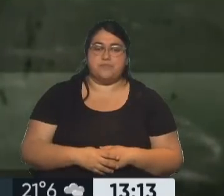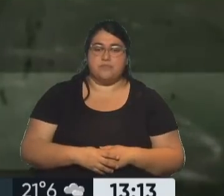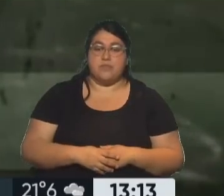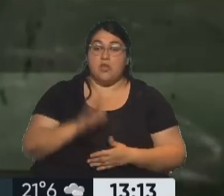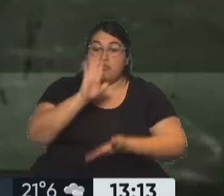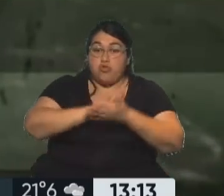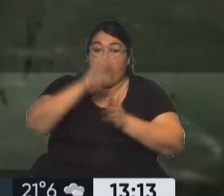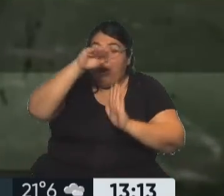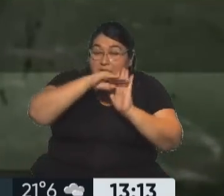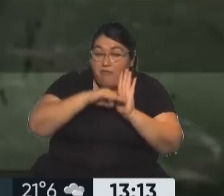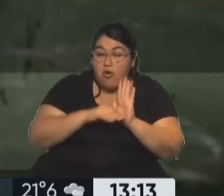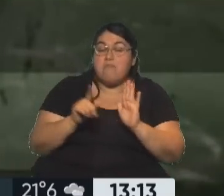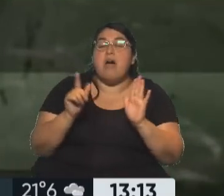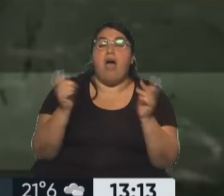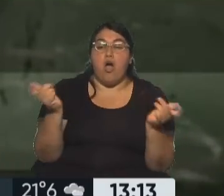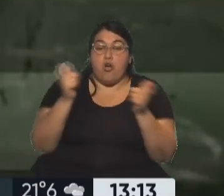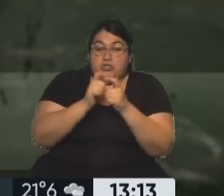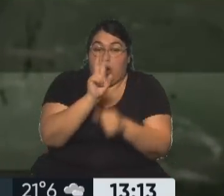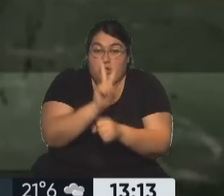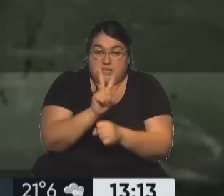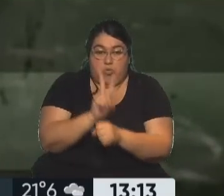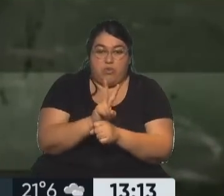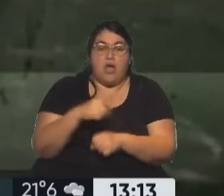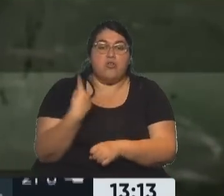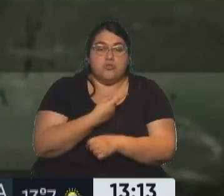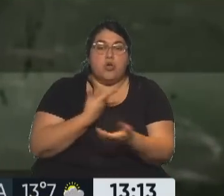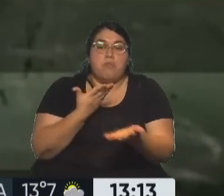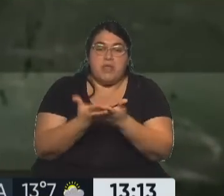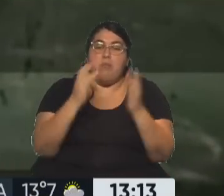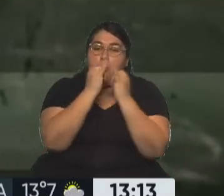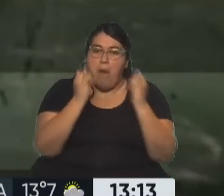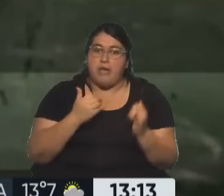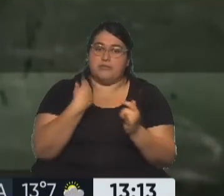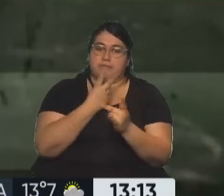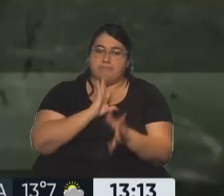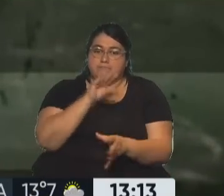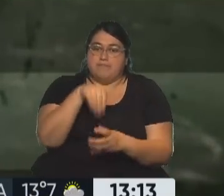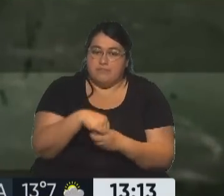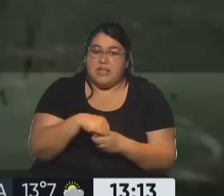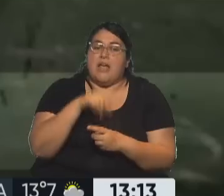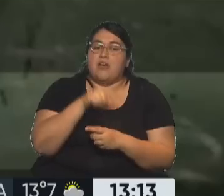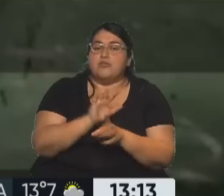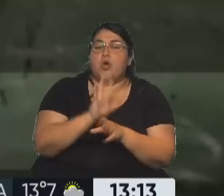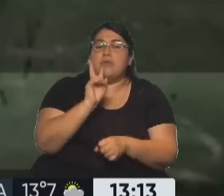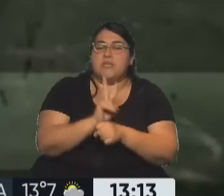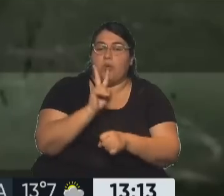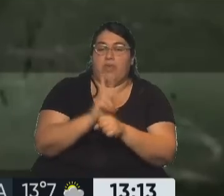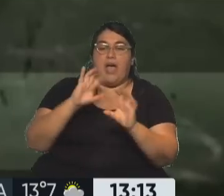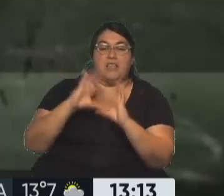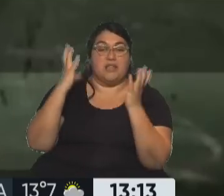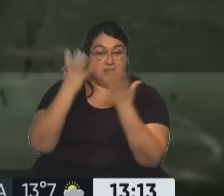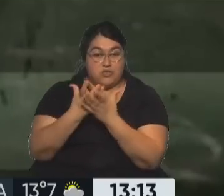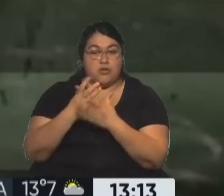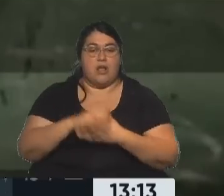إصلاح مجلس الأمن وهو الهيئة المكلفة بالسلام والأمن الدولي تحث تشاد مرة